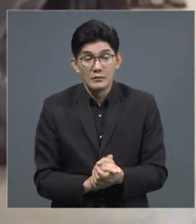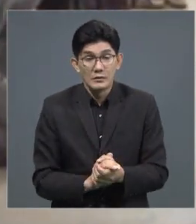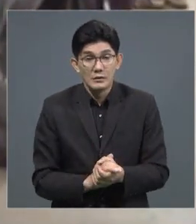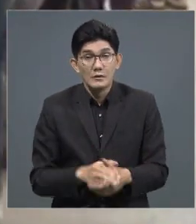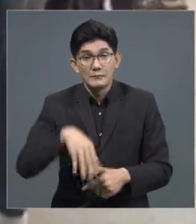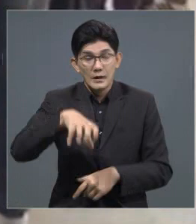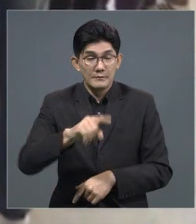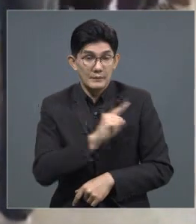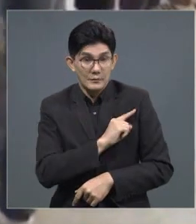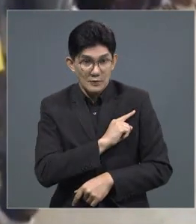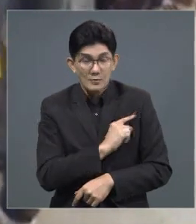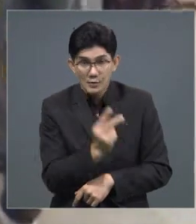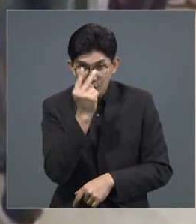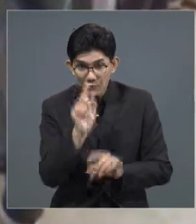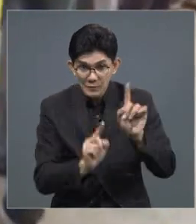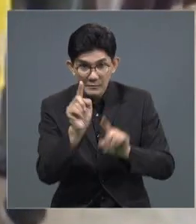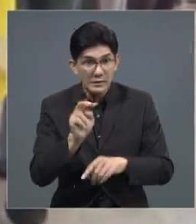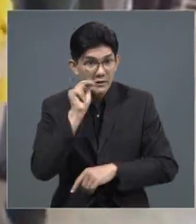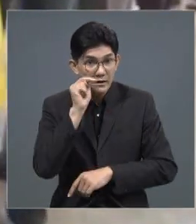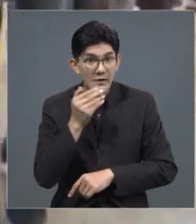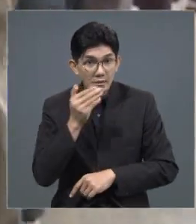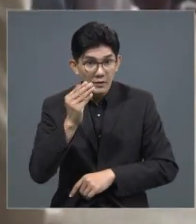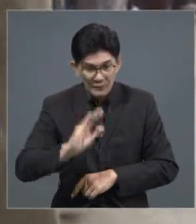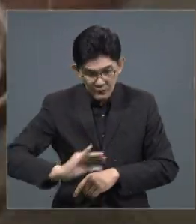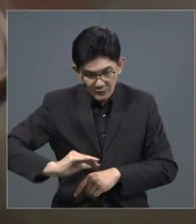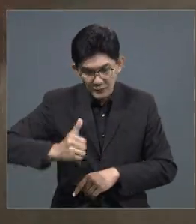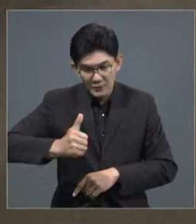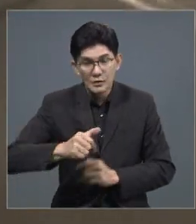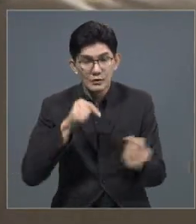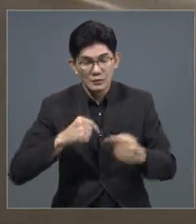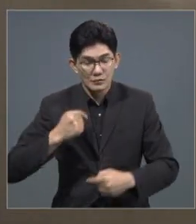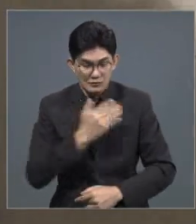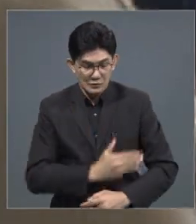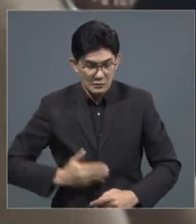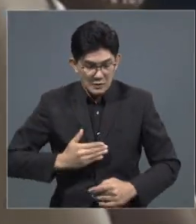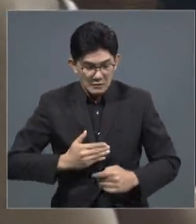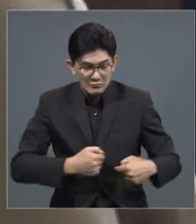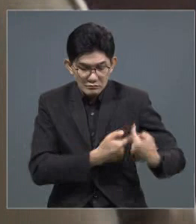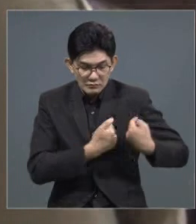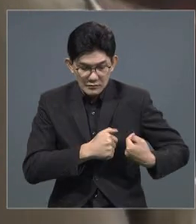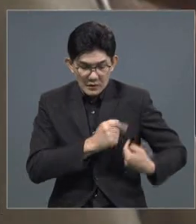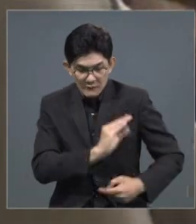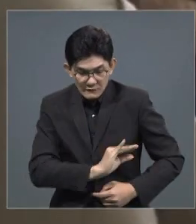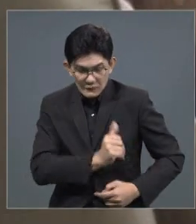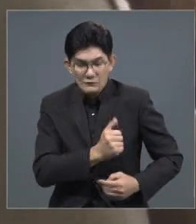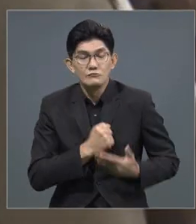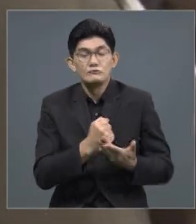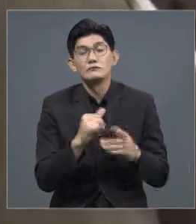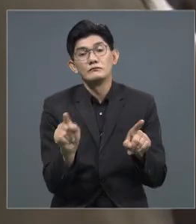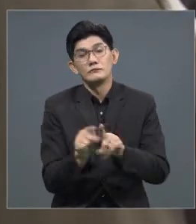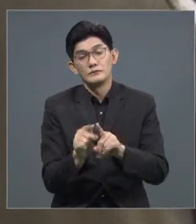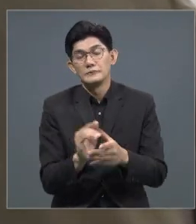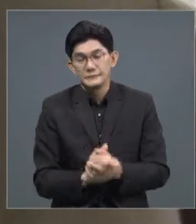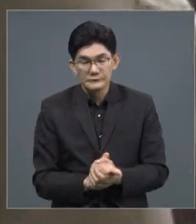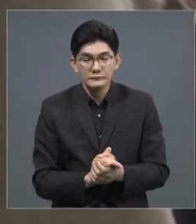หน่วยงานที่เกี่ยวข้องติดตามสถานการณ์น้ำและการฟื้นฟูทั้งสุขภาพการและสุขภาพใจของประชาชนในพื้นที่อย่างใกล้